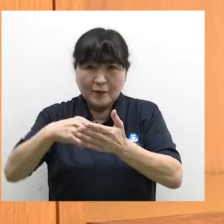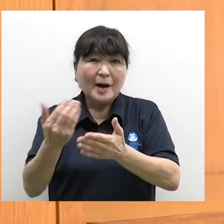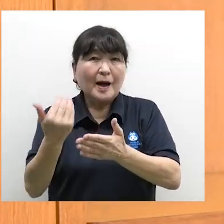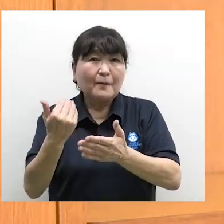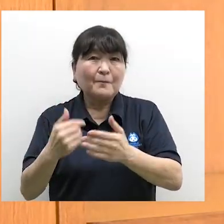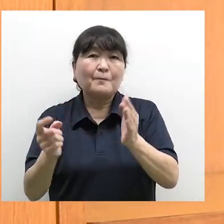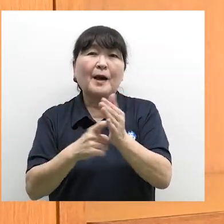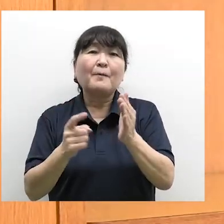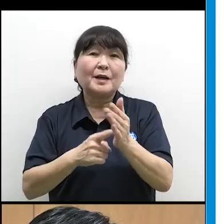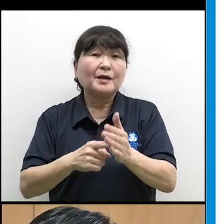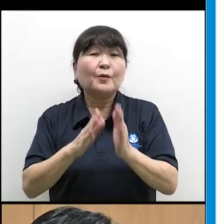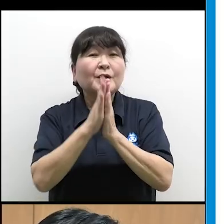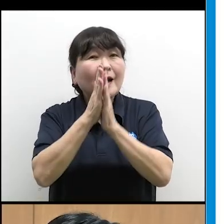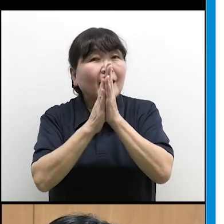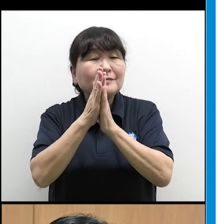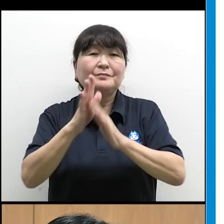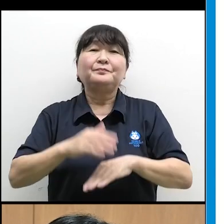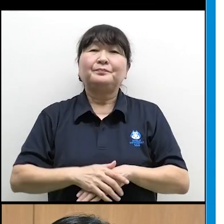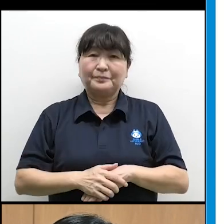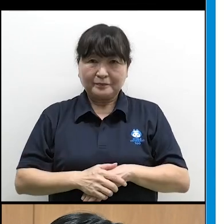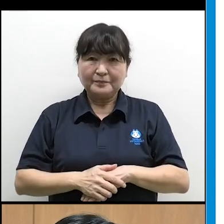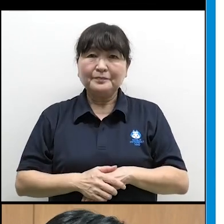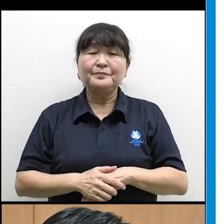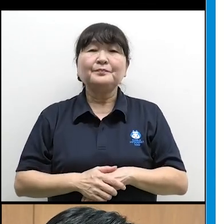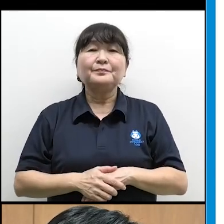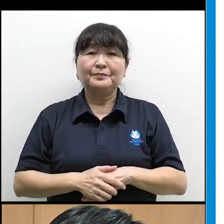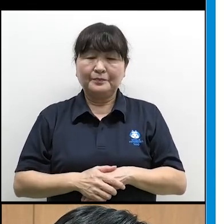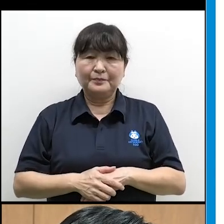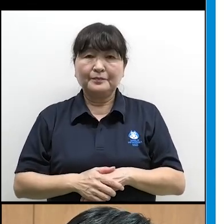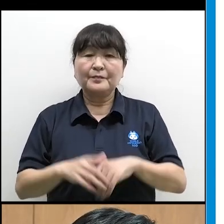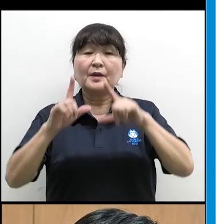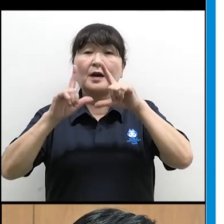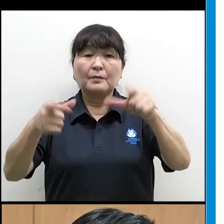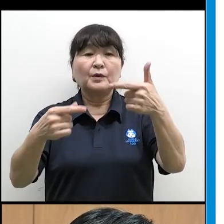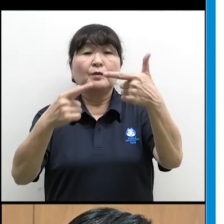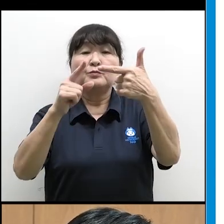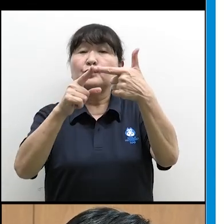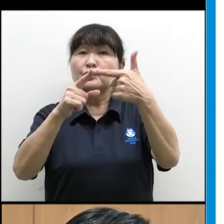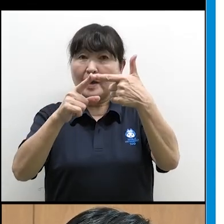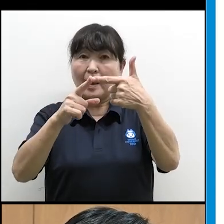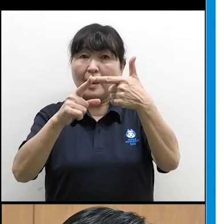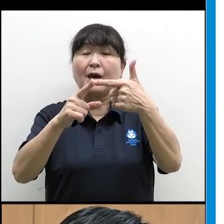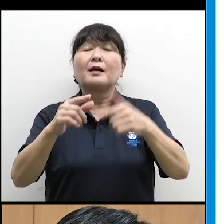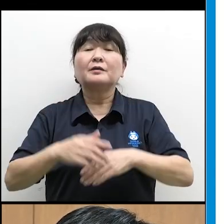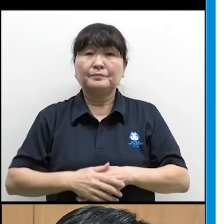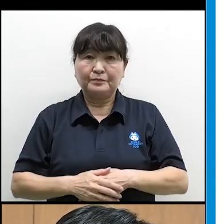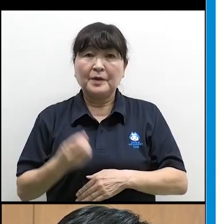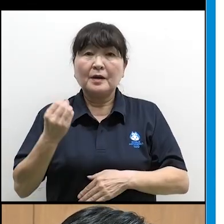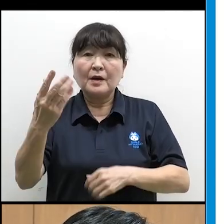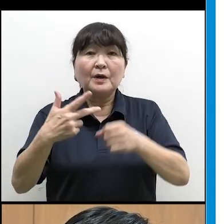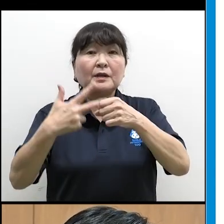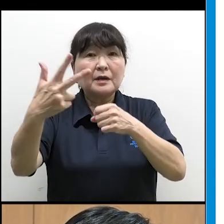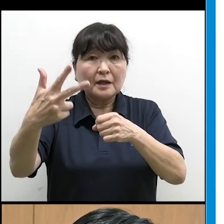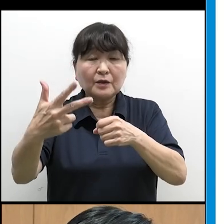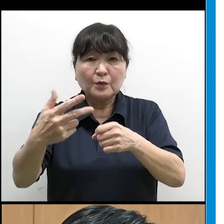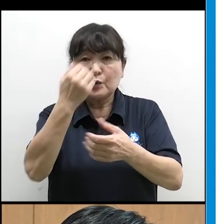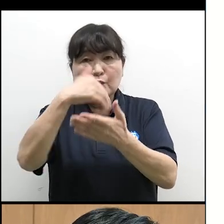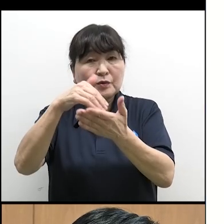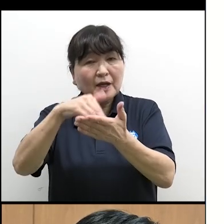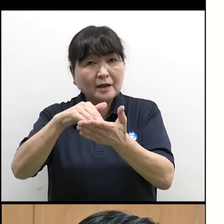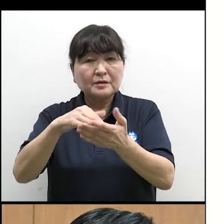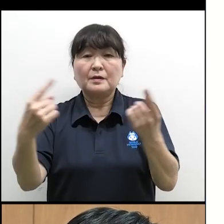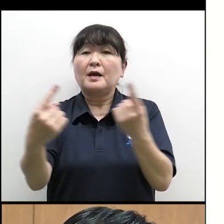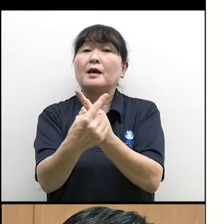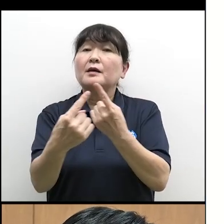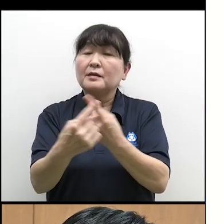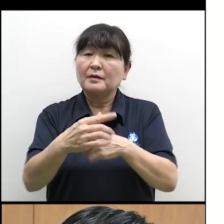たします。発表事項6つ目、最後でございますが、令和7年度予算編成方針のポイントでございます。